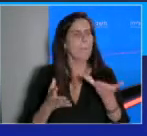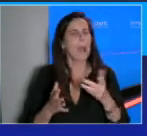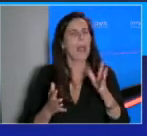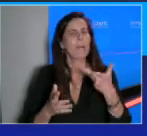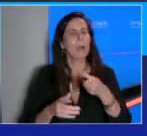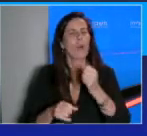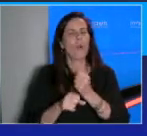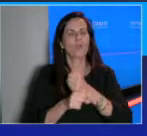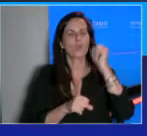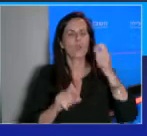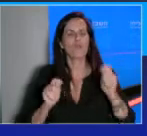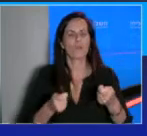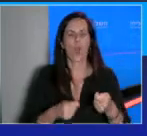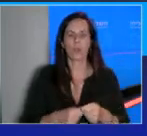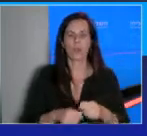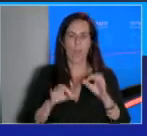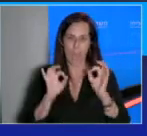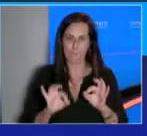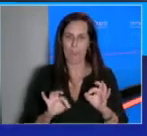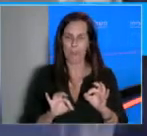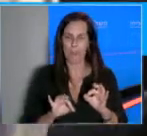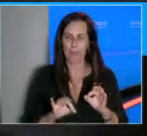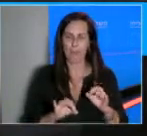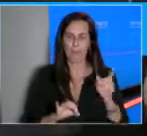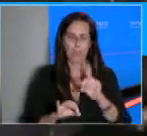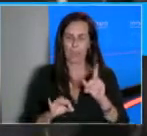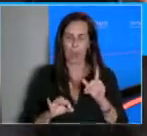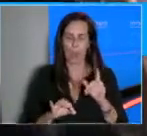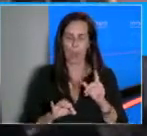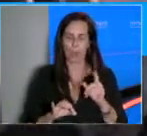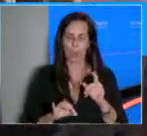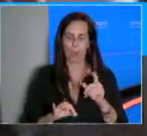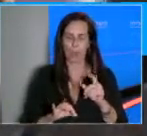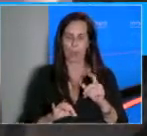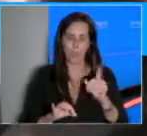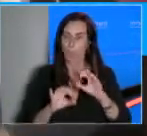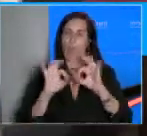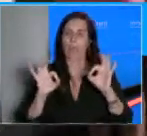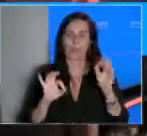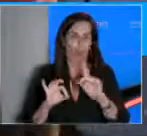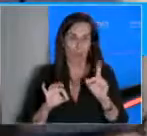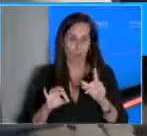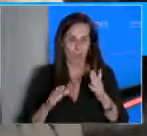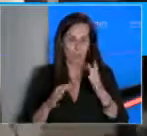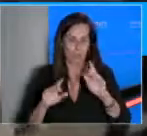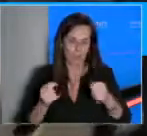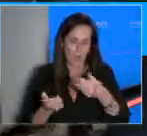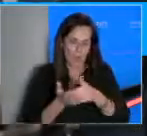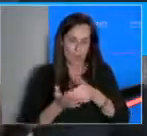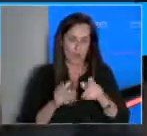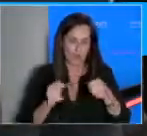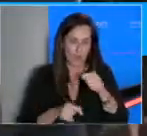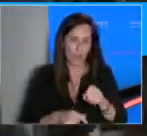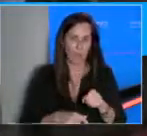השביתה בעצם? נכון. האמת היא שהיא לא מתחילה, היא מתחדשת, היא לא מתחילה השביתה. אוקיי.